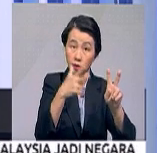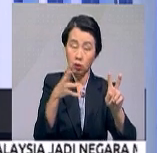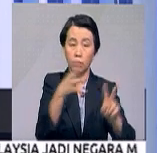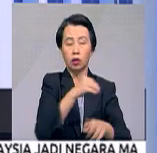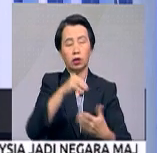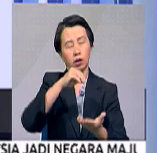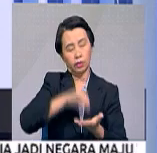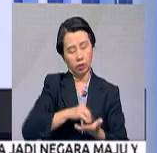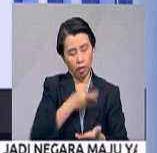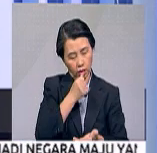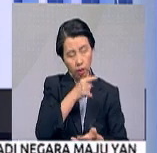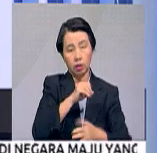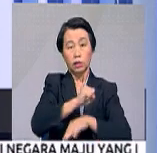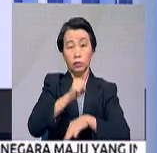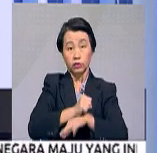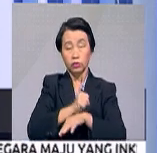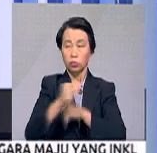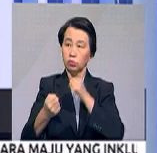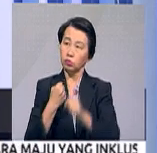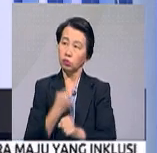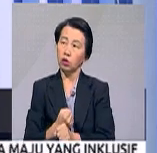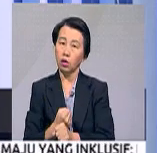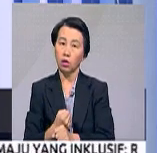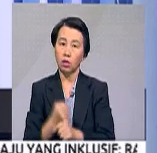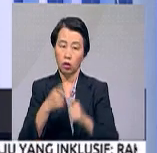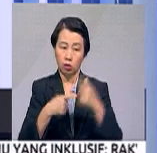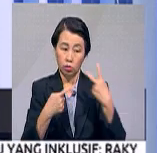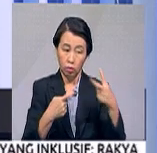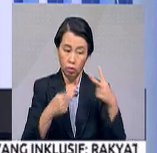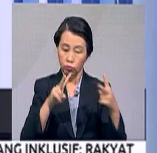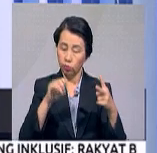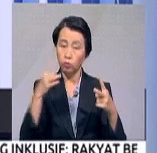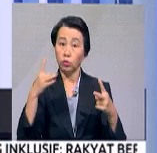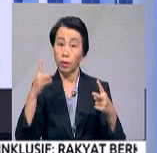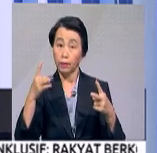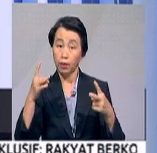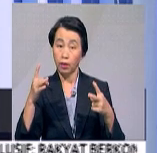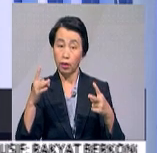di Singapura pada Disember 2018.